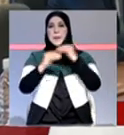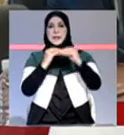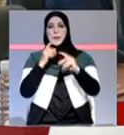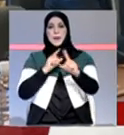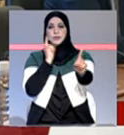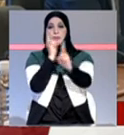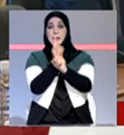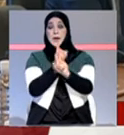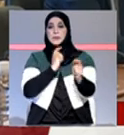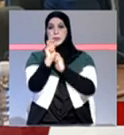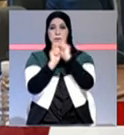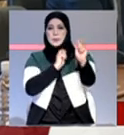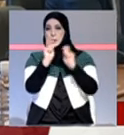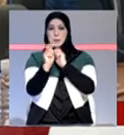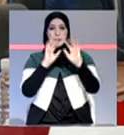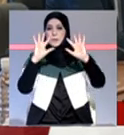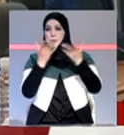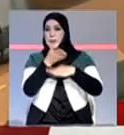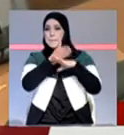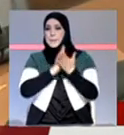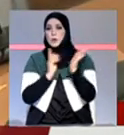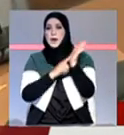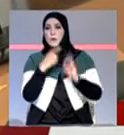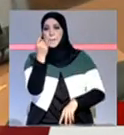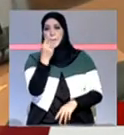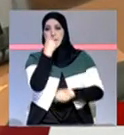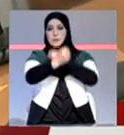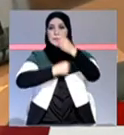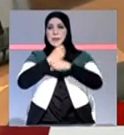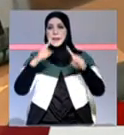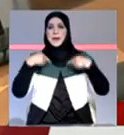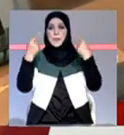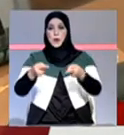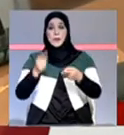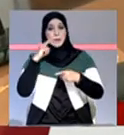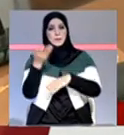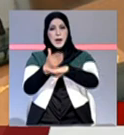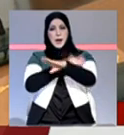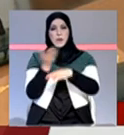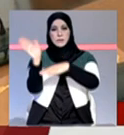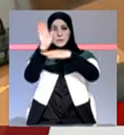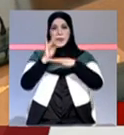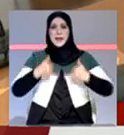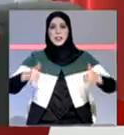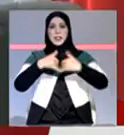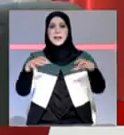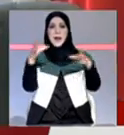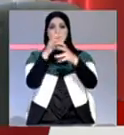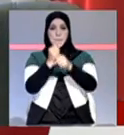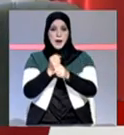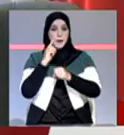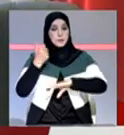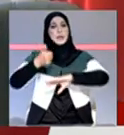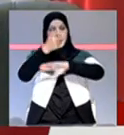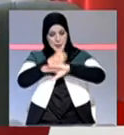لقاء تشاوري حول مضامين مشروع قانون الماليه للسنه المقبله قبل عرضه على الجلسه العامه وقد اكد رئيس